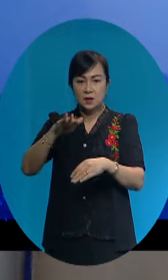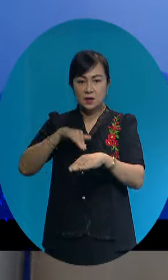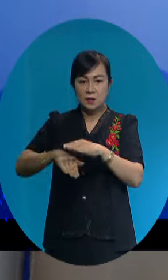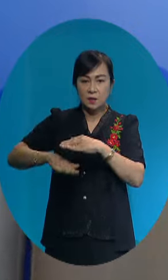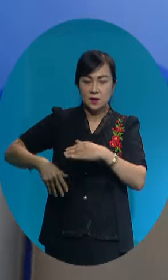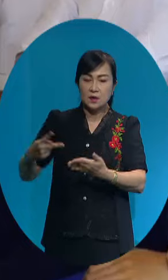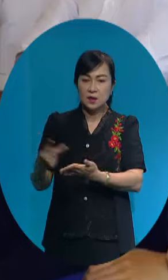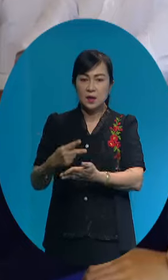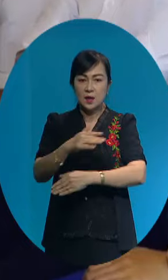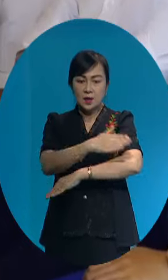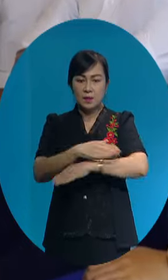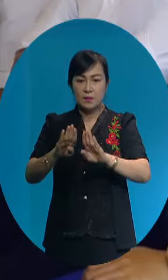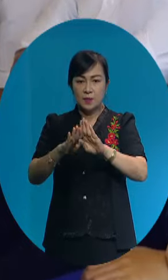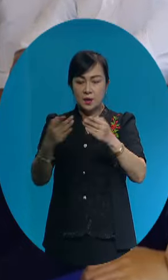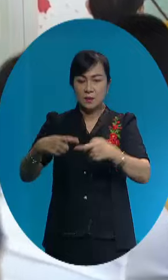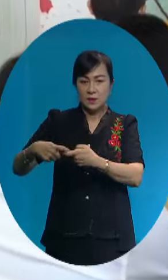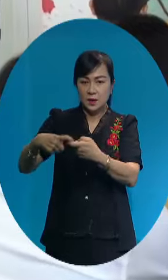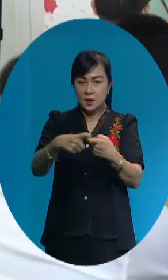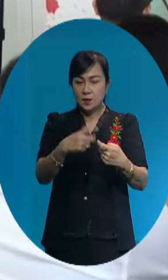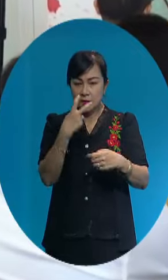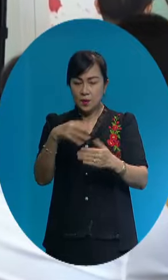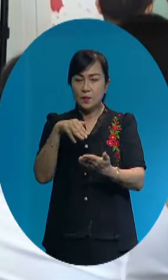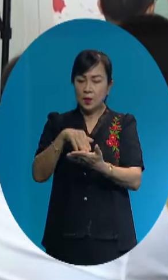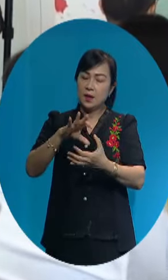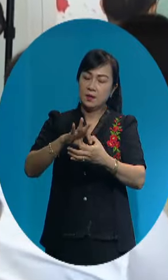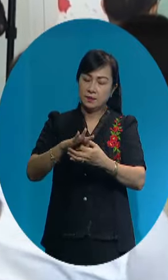kiện giúp doanh nghiệp mở rộng mạng lưới kết nối và tìm kiếm cơ hội hợp tác là